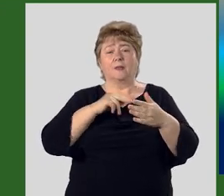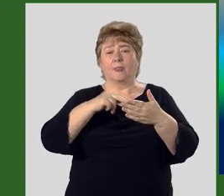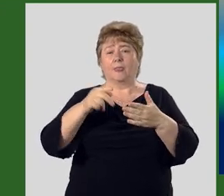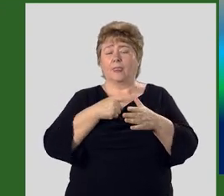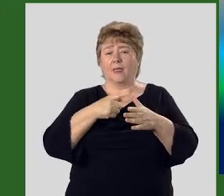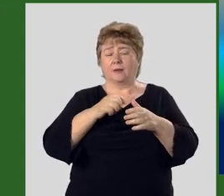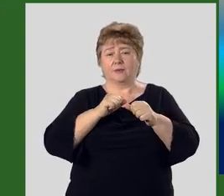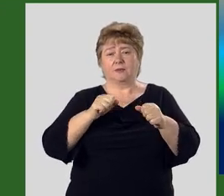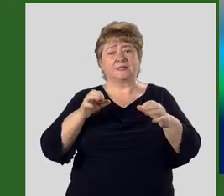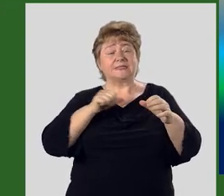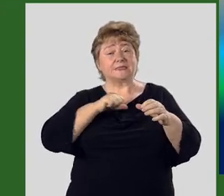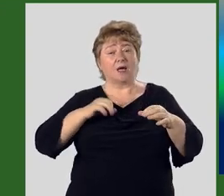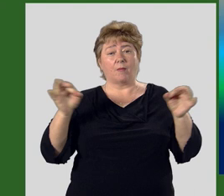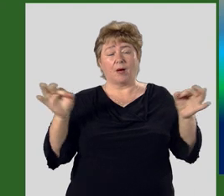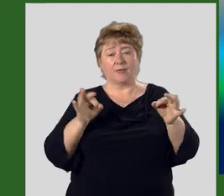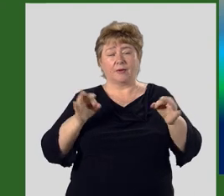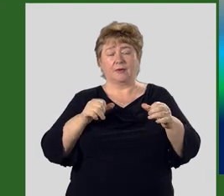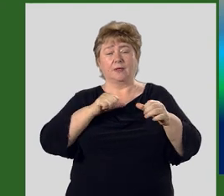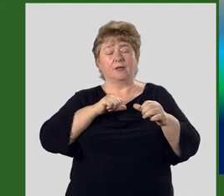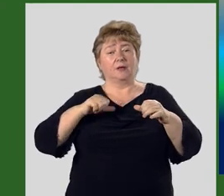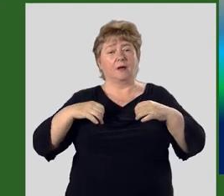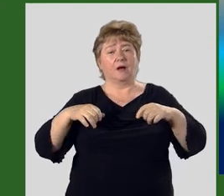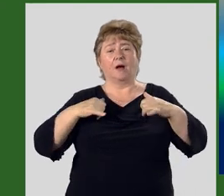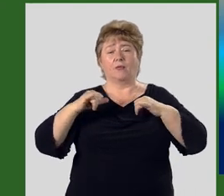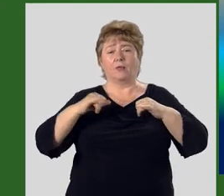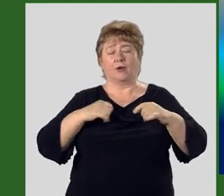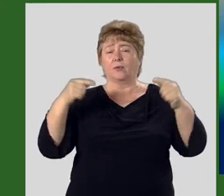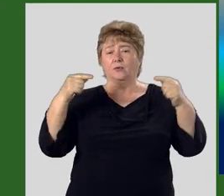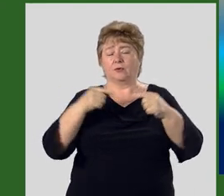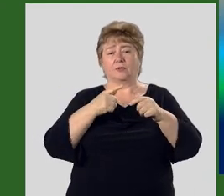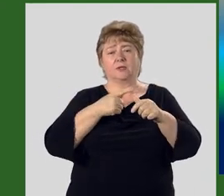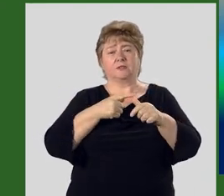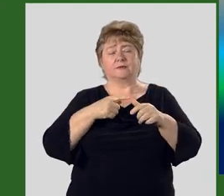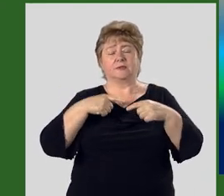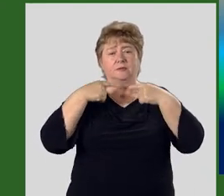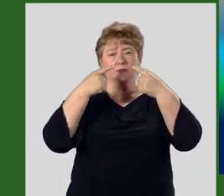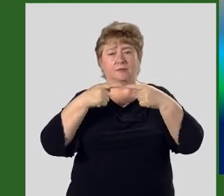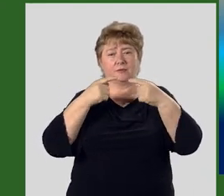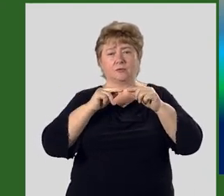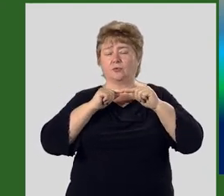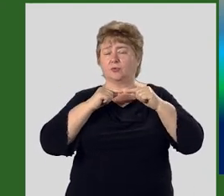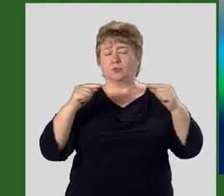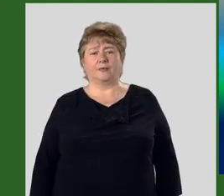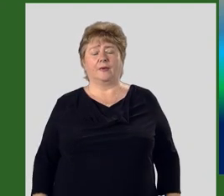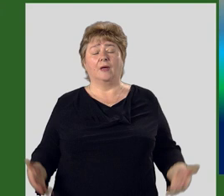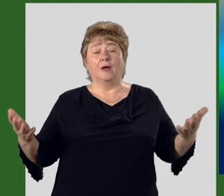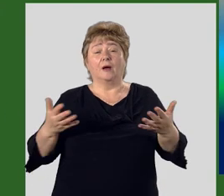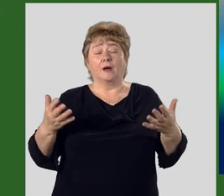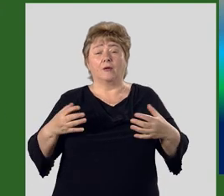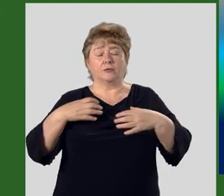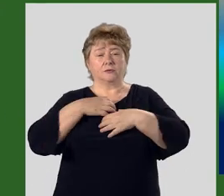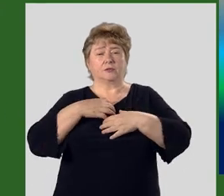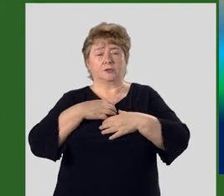надпись, а сам объект. Показывать аккуратно и точно. Название произносить четко.